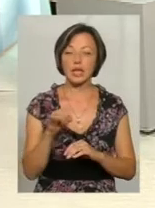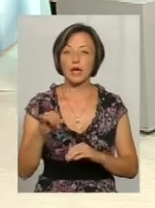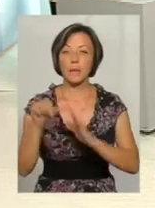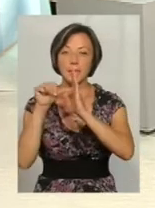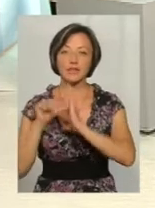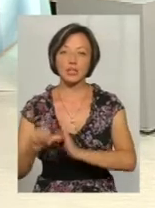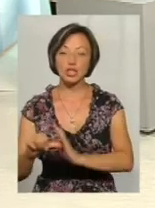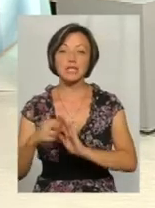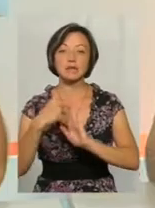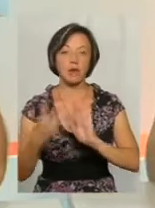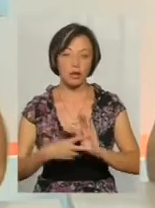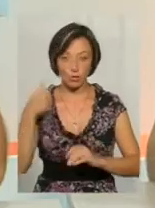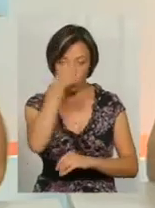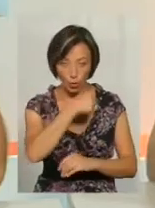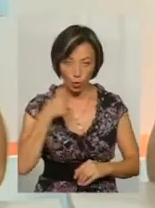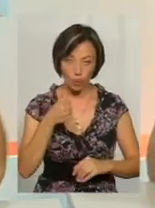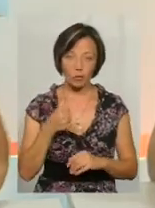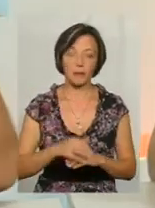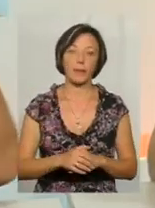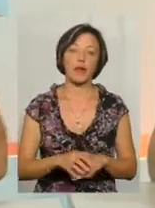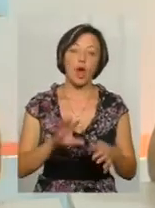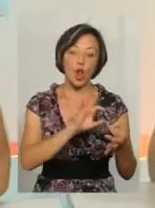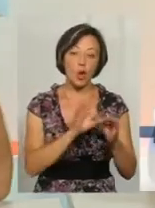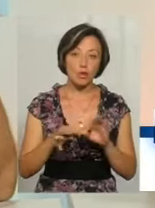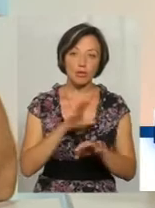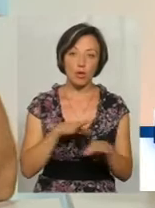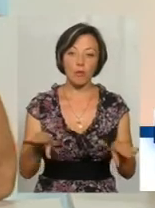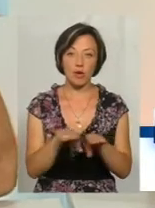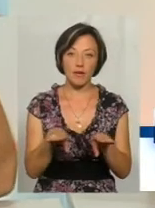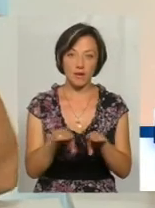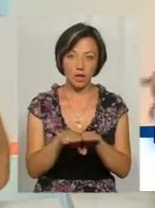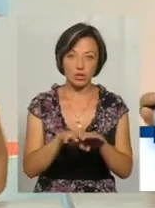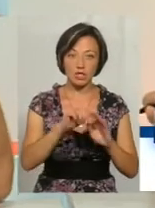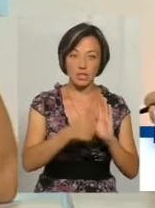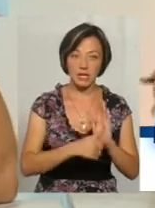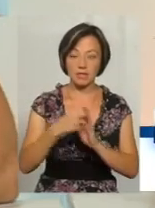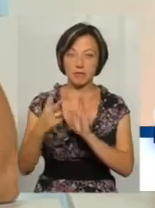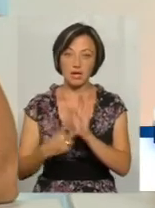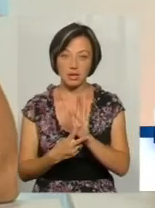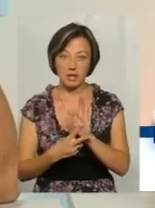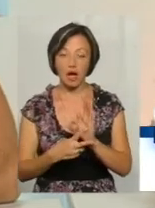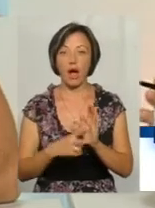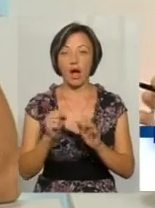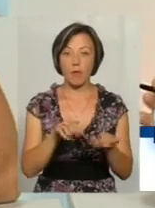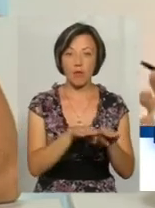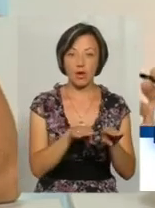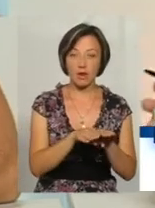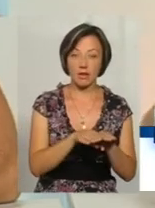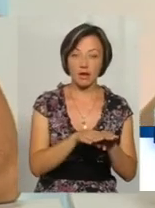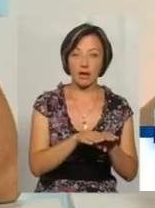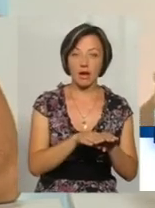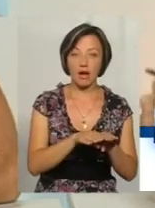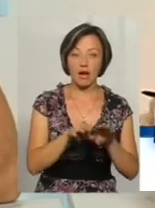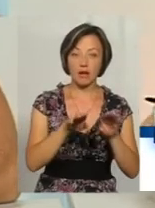перше півріччя 2017 року. Тобто, ну, логічно було би порівняти тоді з 16-17 і вже порівнювати перший